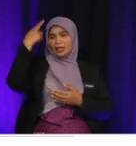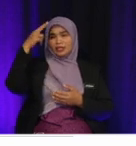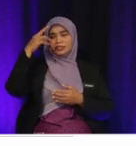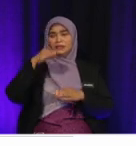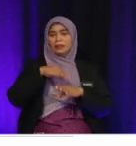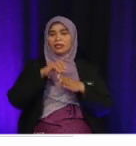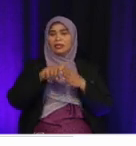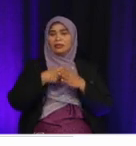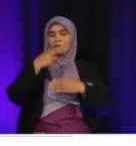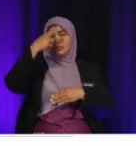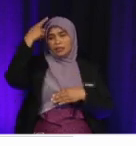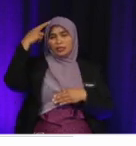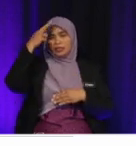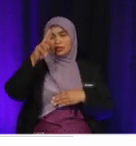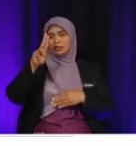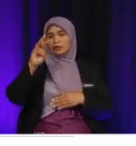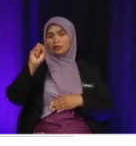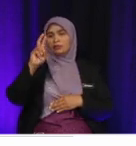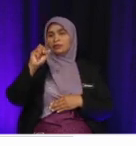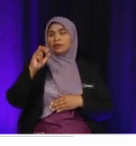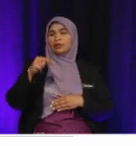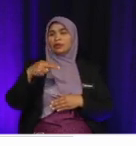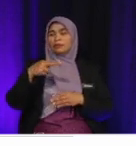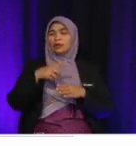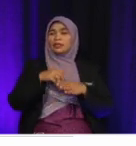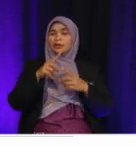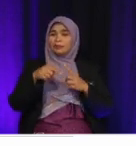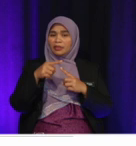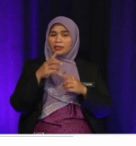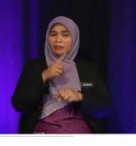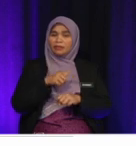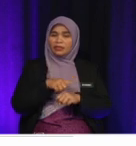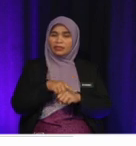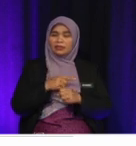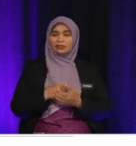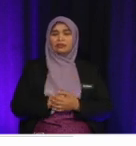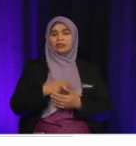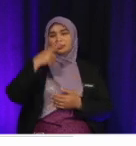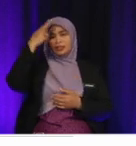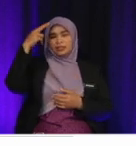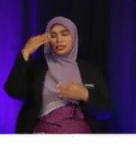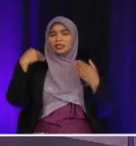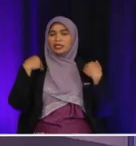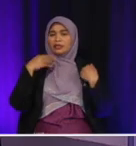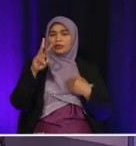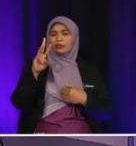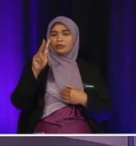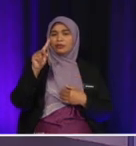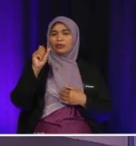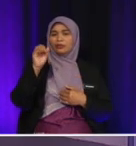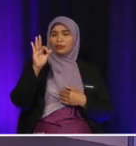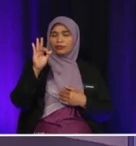umrah pada bila-bila masa Haji ada wukuf umrah tiada Wukuf ya jadi